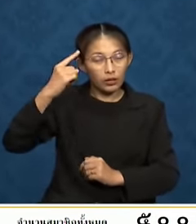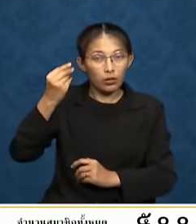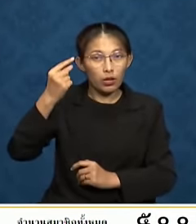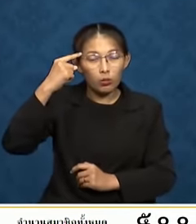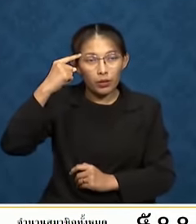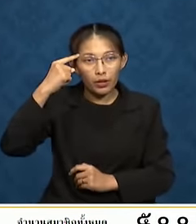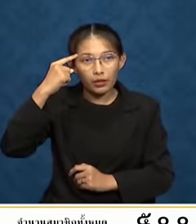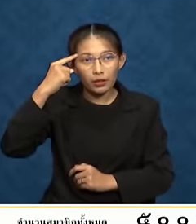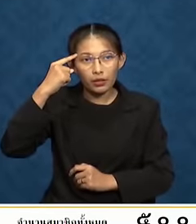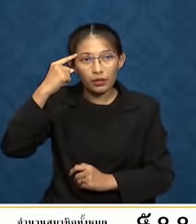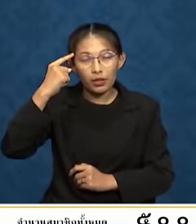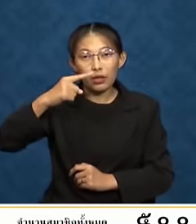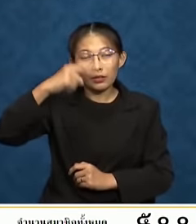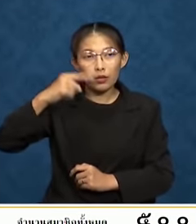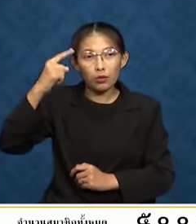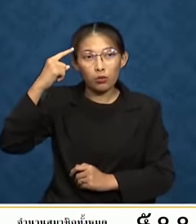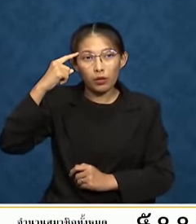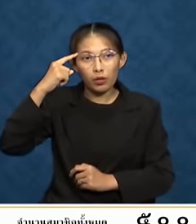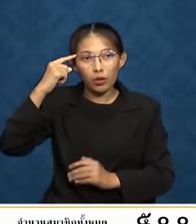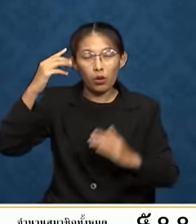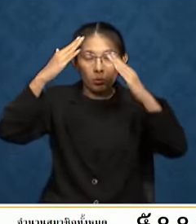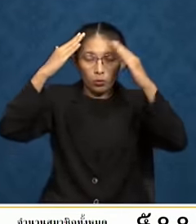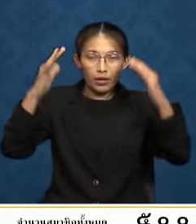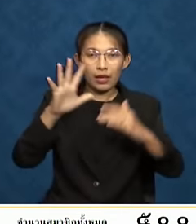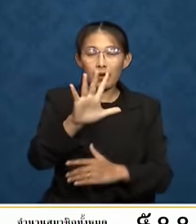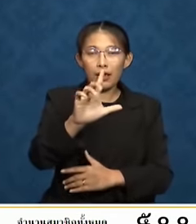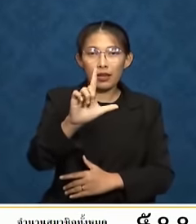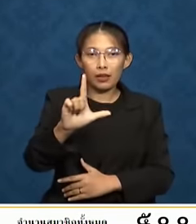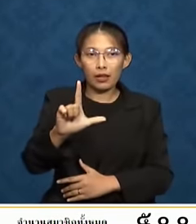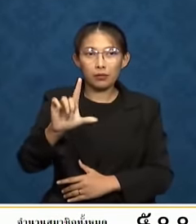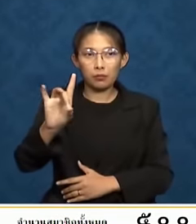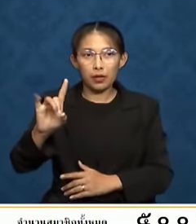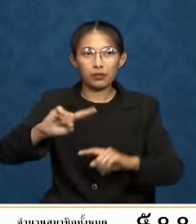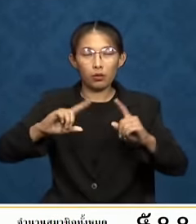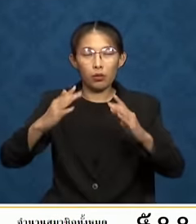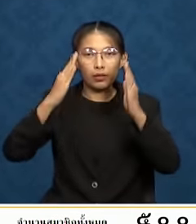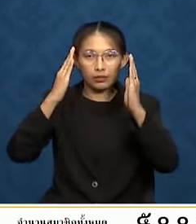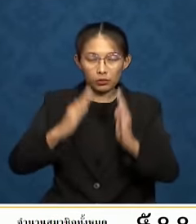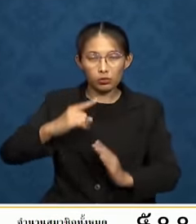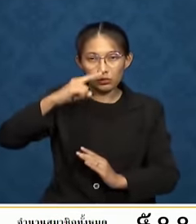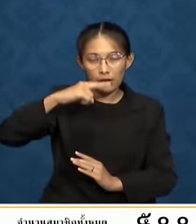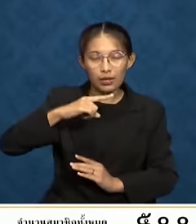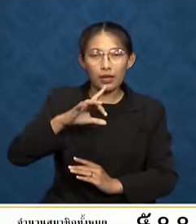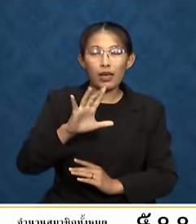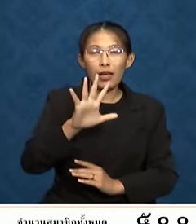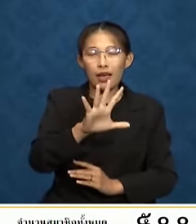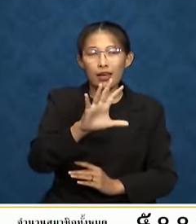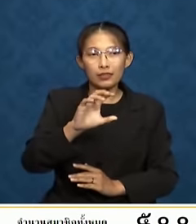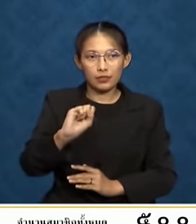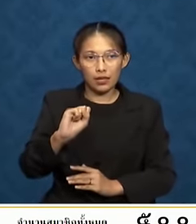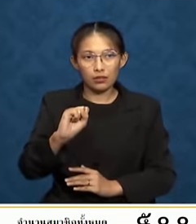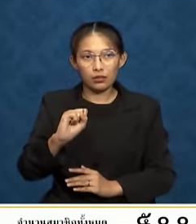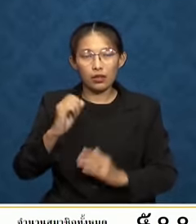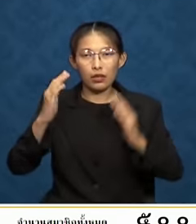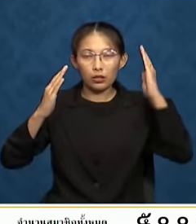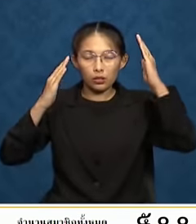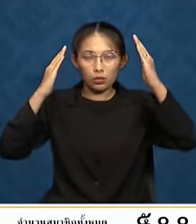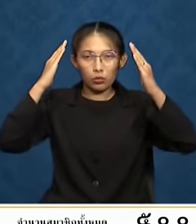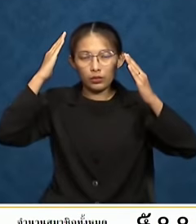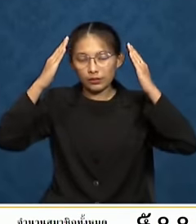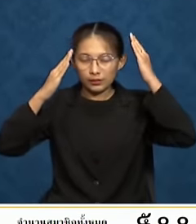มั้ยไทยเท่าไหร่มั้ยเวียดนามเี่ 5,ล้านไทย5,000อินโดนีเซียล้าน